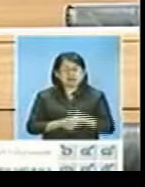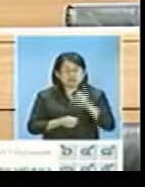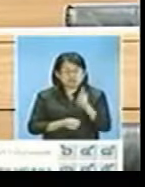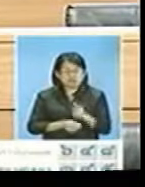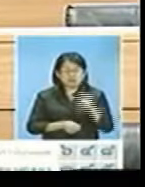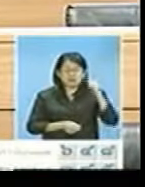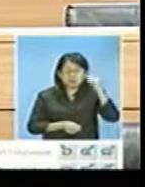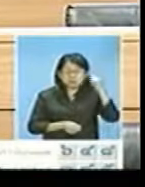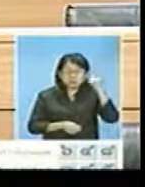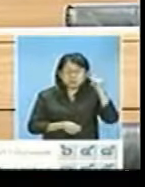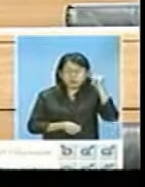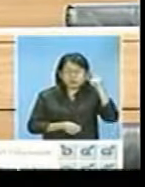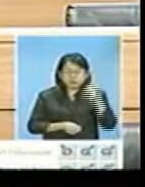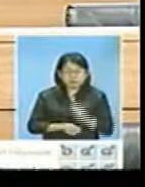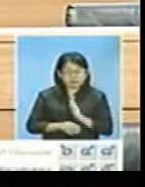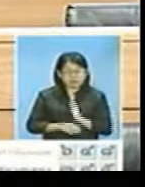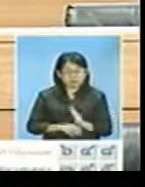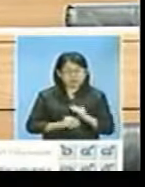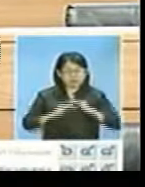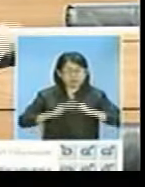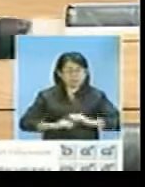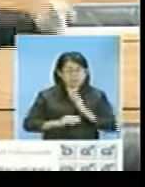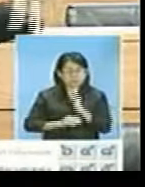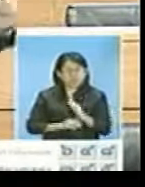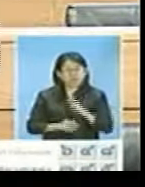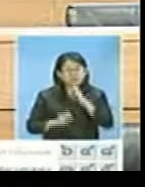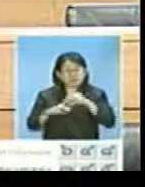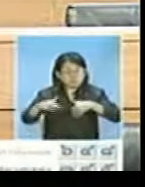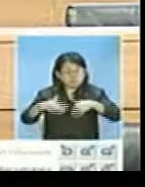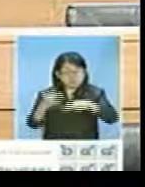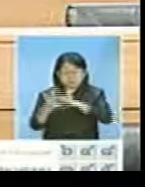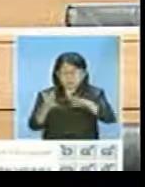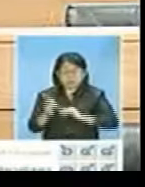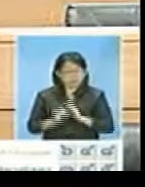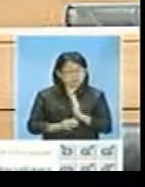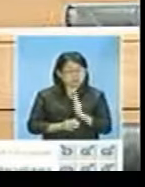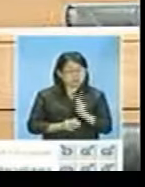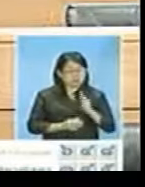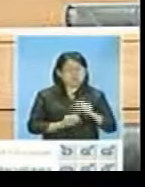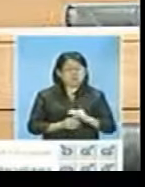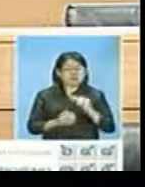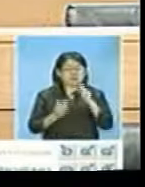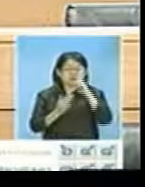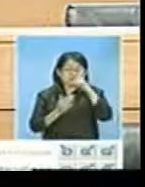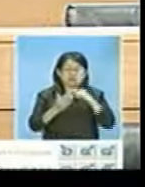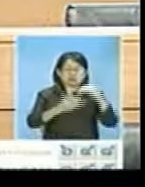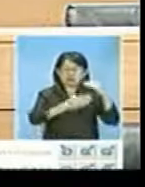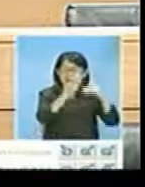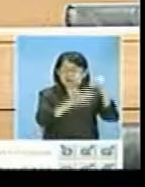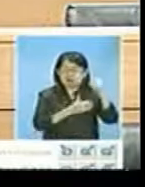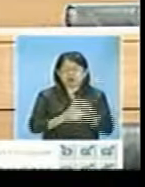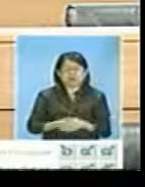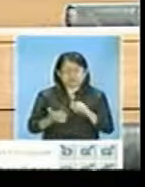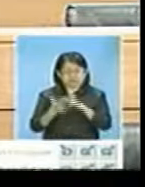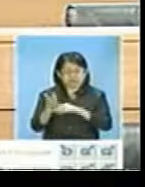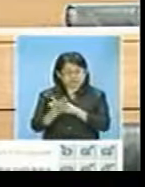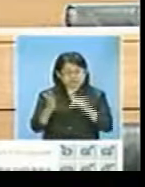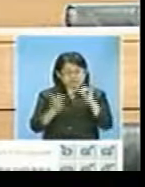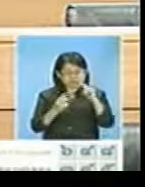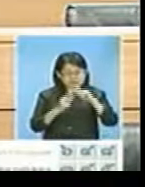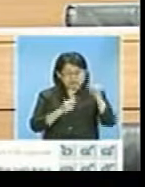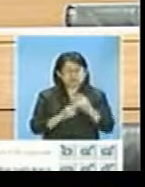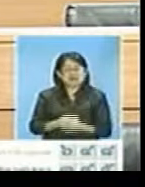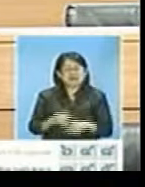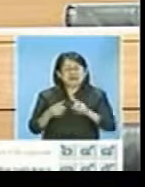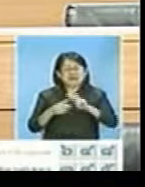าลถ้าทุกคนมีธรรมาภิบาลหมดประเทศนี้เจริญครับนี่เป็นอันแรกยุทธศาสตร์หนึ่งของปปช.ยุทธ